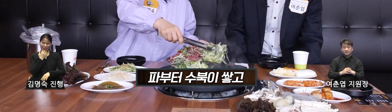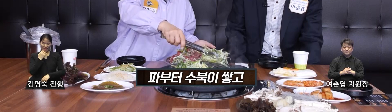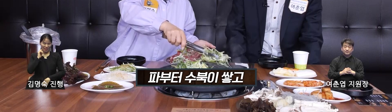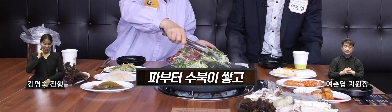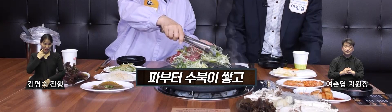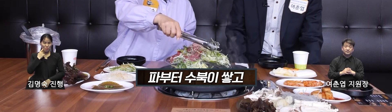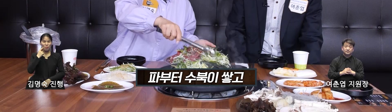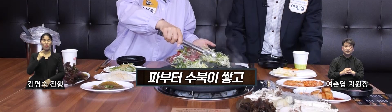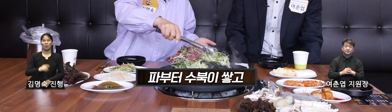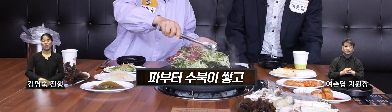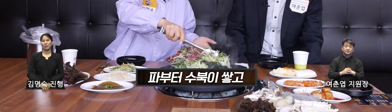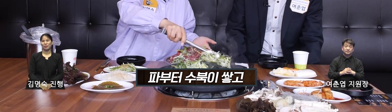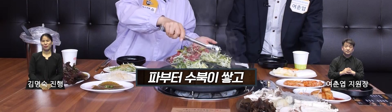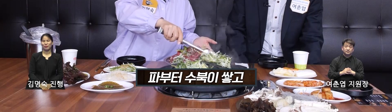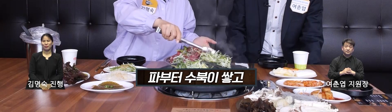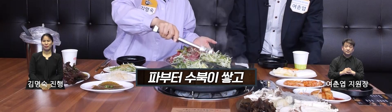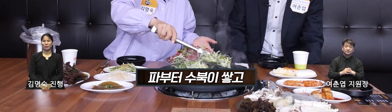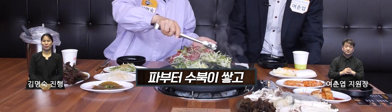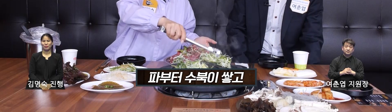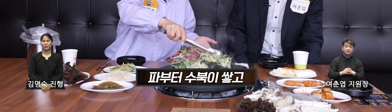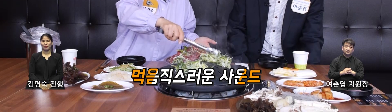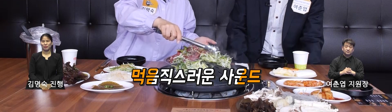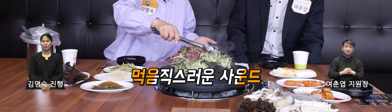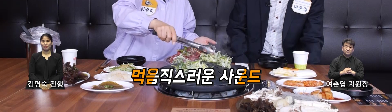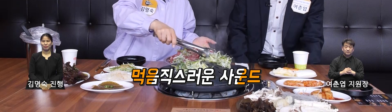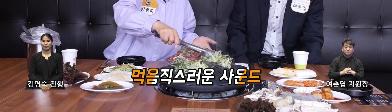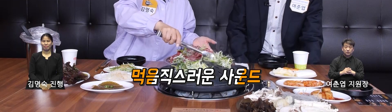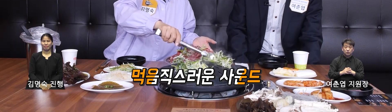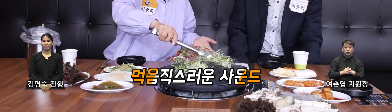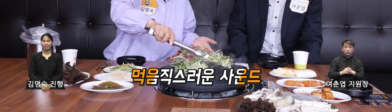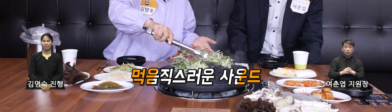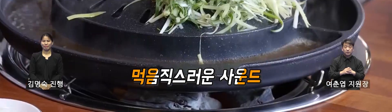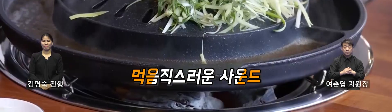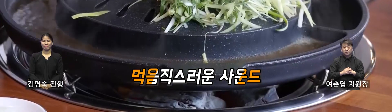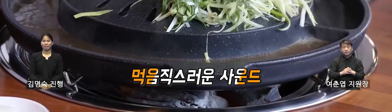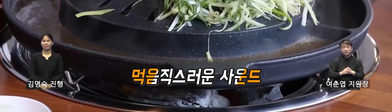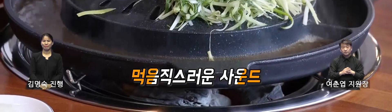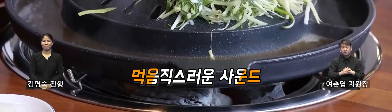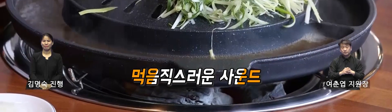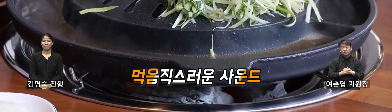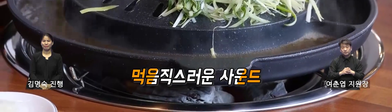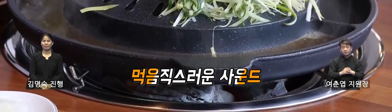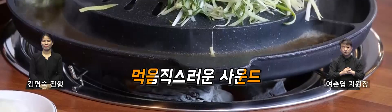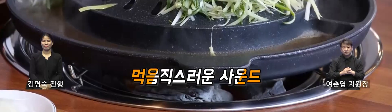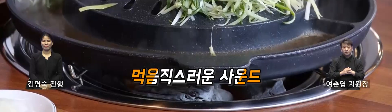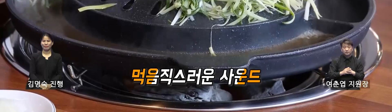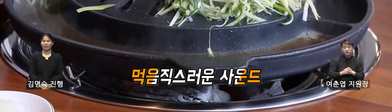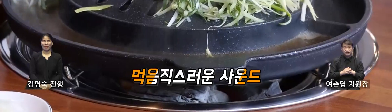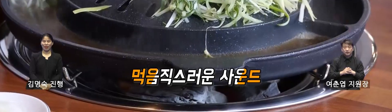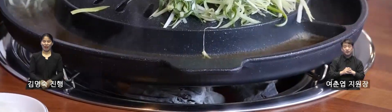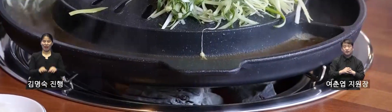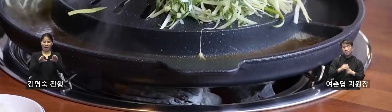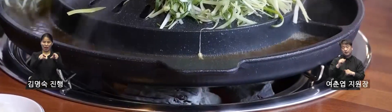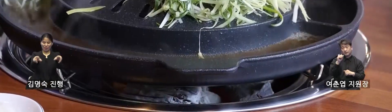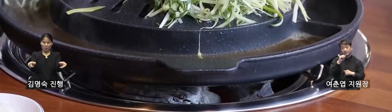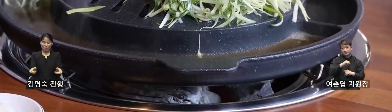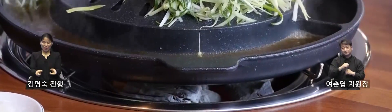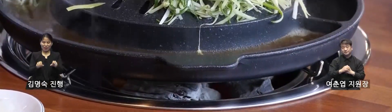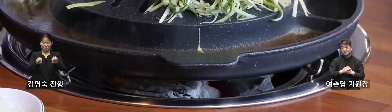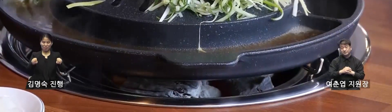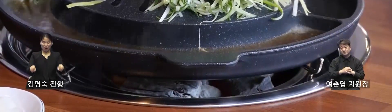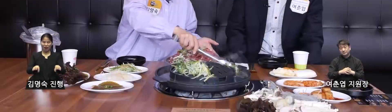예뻐요. 지금. 네. 그 육즙도 잘. 네. 담궈주시나요? 아, 담궈. 담궈. 네,